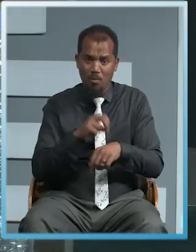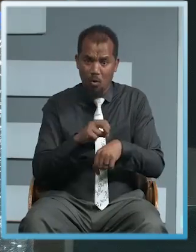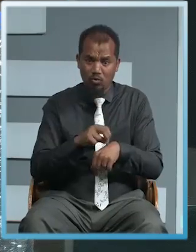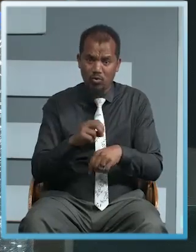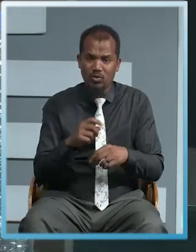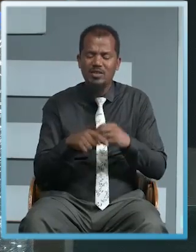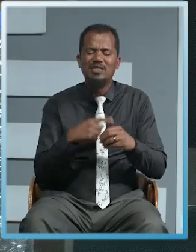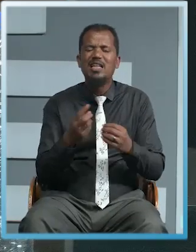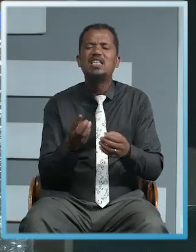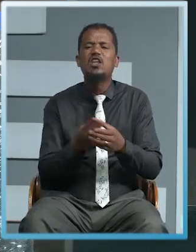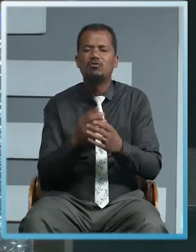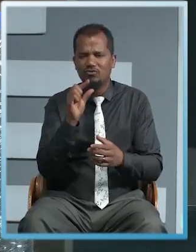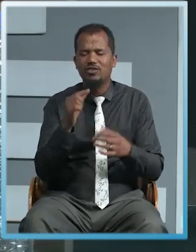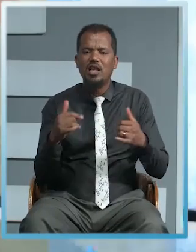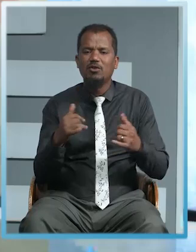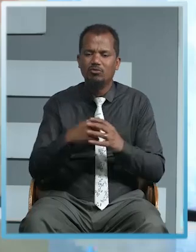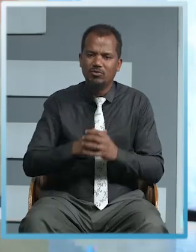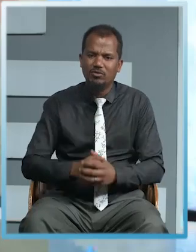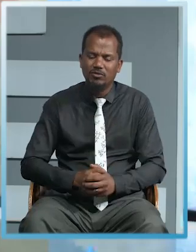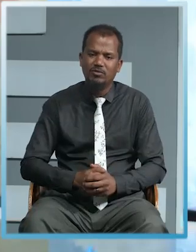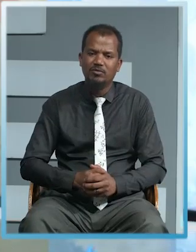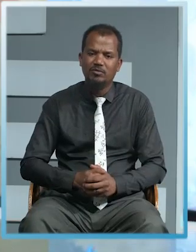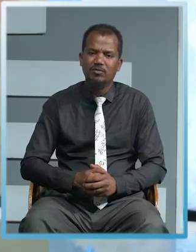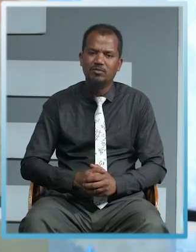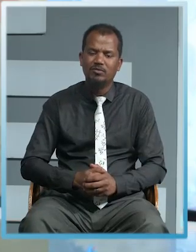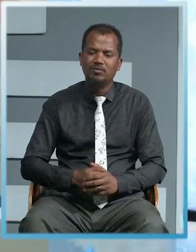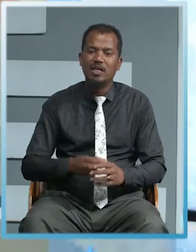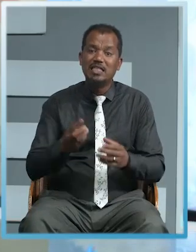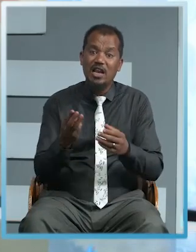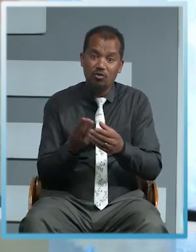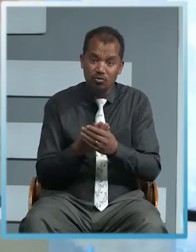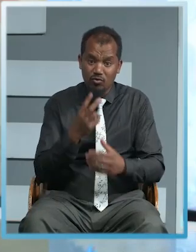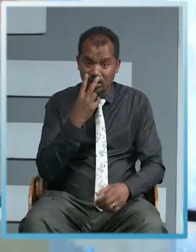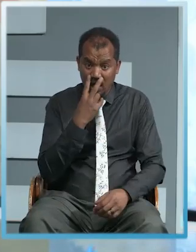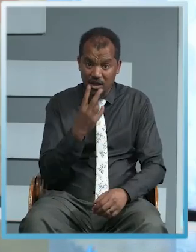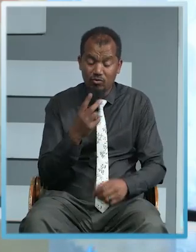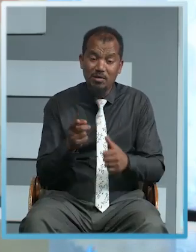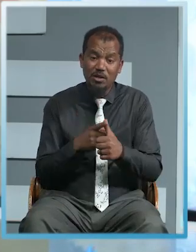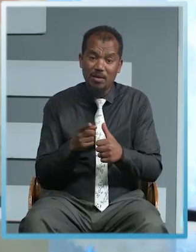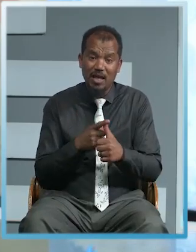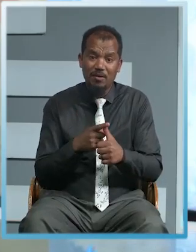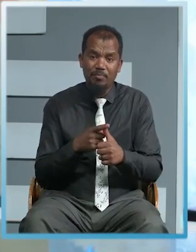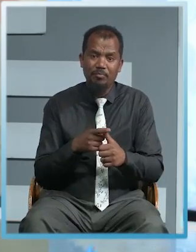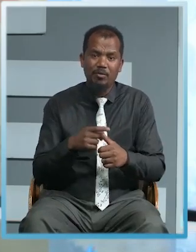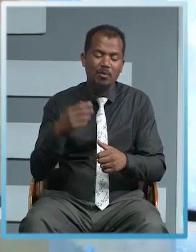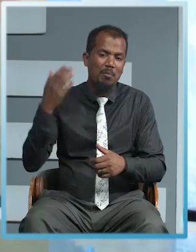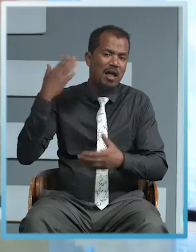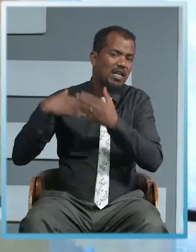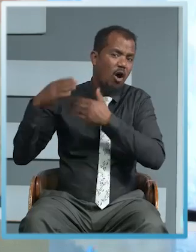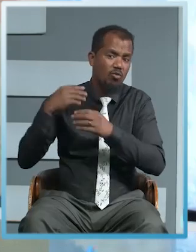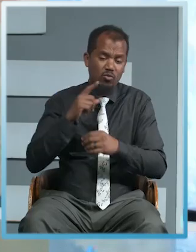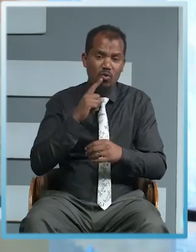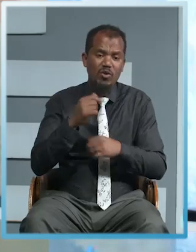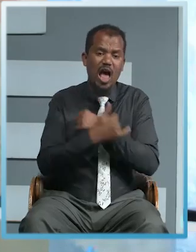በወቅቱና እስቲ ስለዛ ሰነድ ትንሽጨውት። ያው ሰነዱ እንዳየሽው መጀመሪያ ባክግራውንዱን ነው